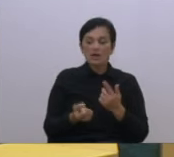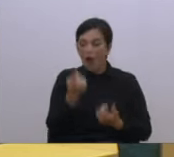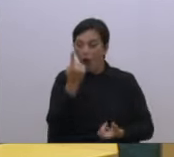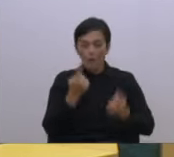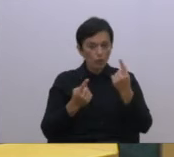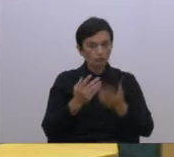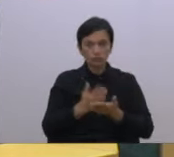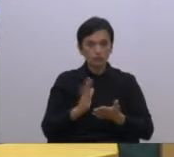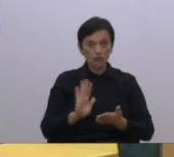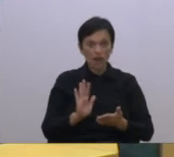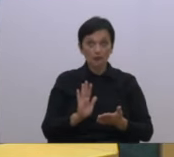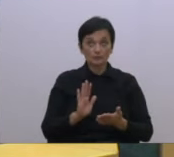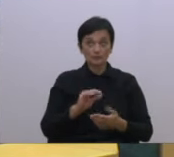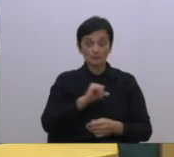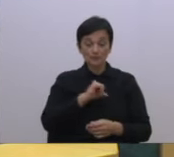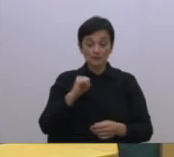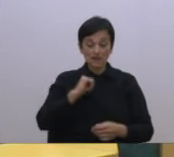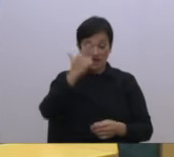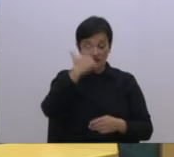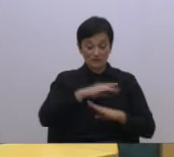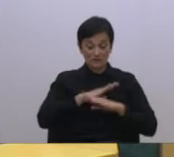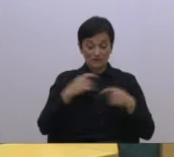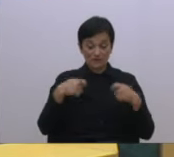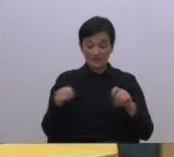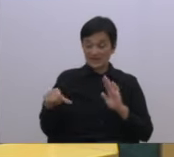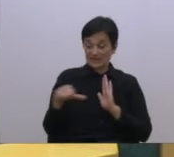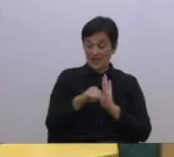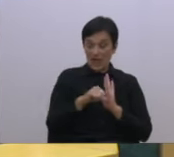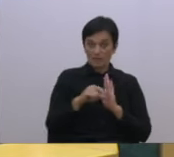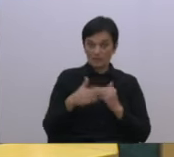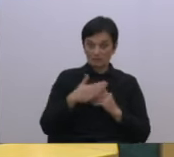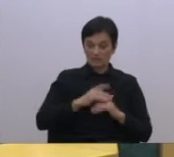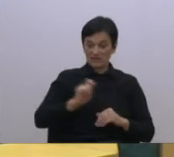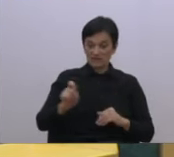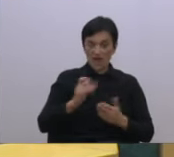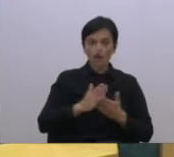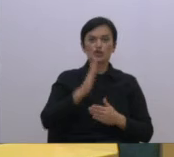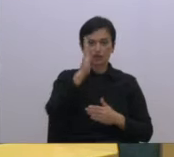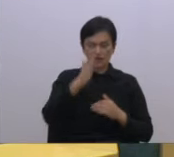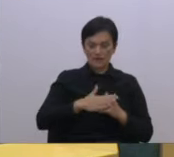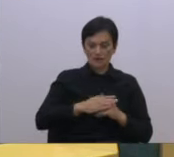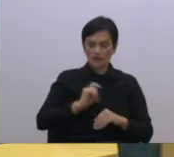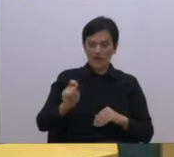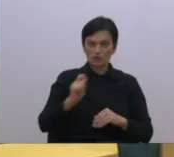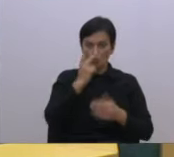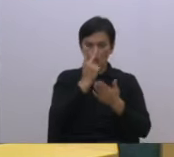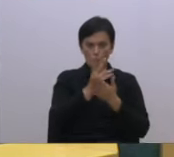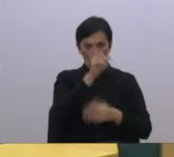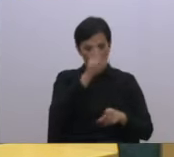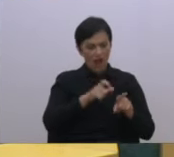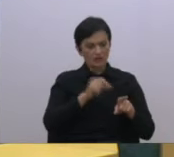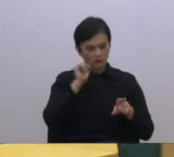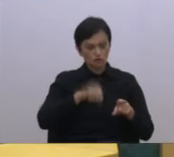ხდება. როგორც თვითკვლობაში დახმარება არის დასჯადი, და იქნება დასჯადი, მიუხედავად იმისა, რომ ადამიანმა შეიძლება